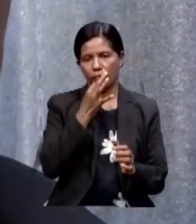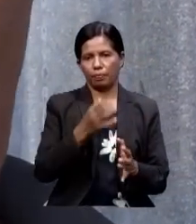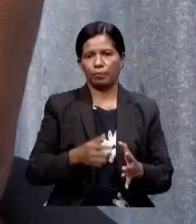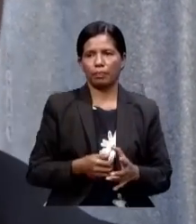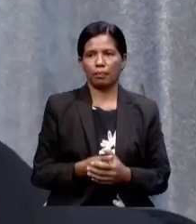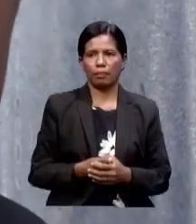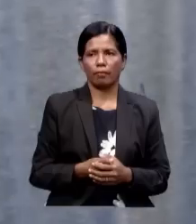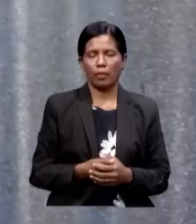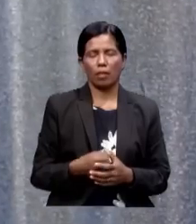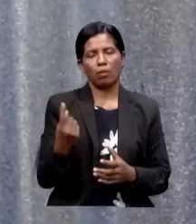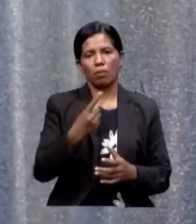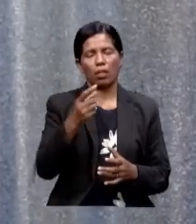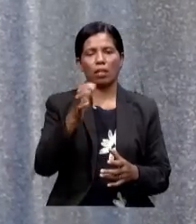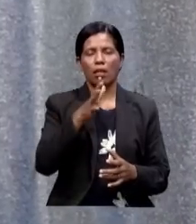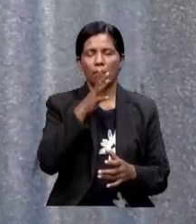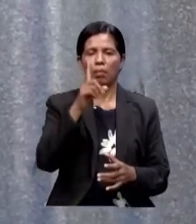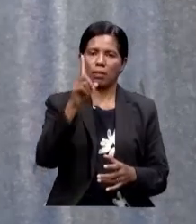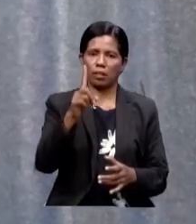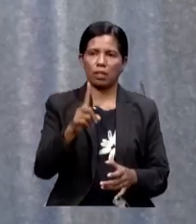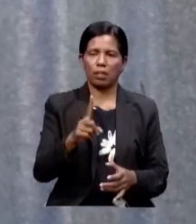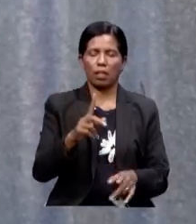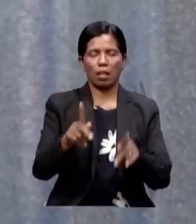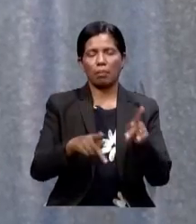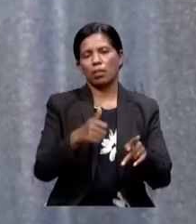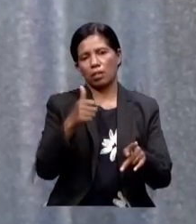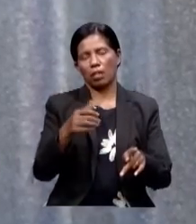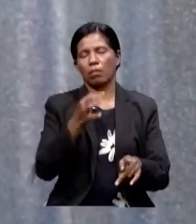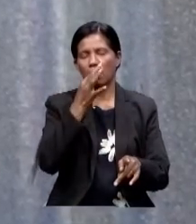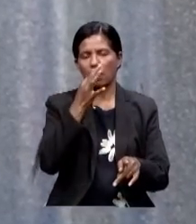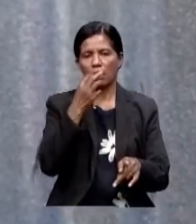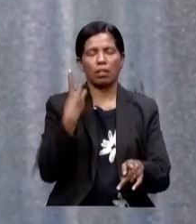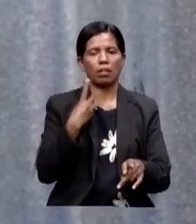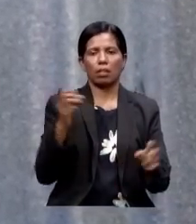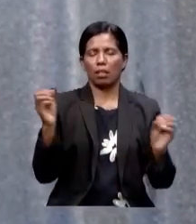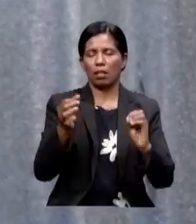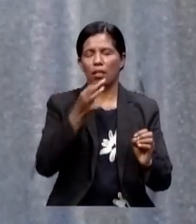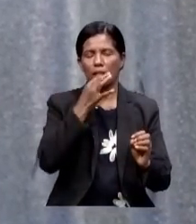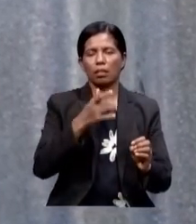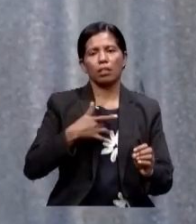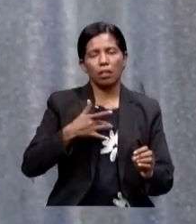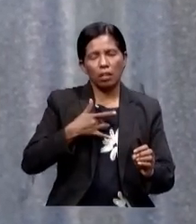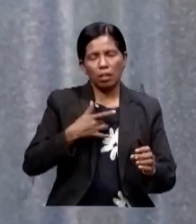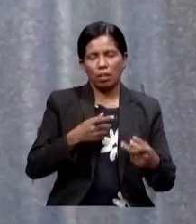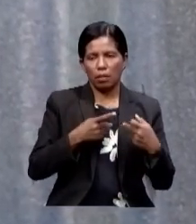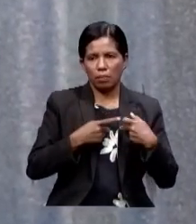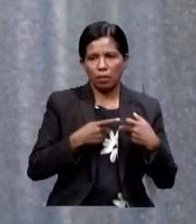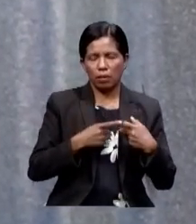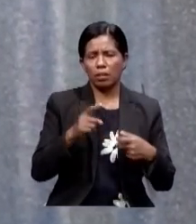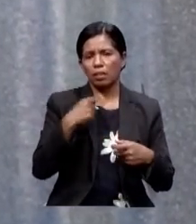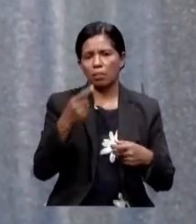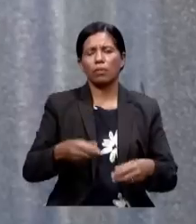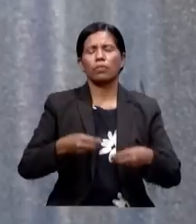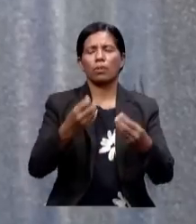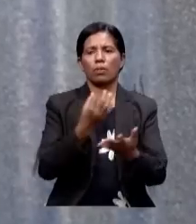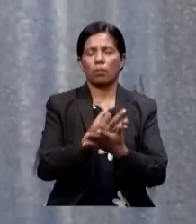Kita ni tamam mesra kasiak. Ima si lukan telahan sin telah dia. Saya bosan, hotu,